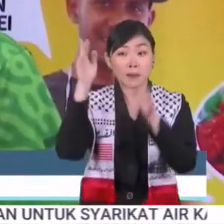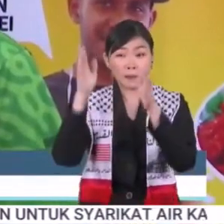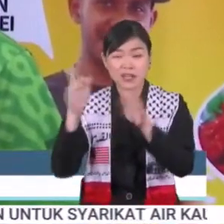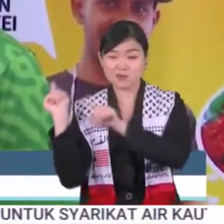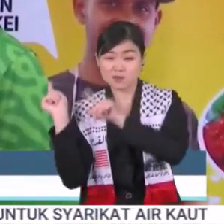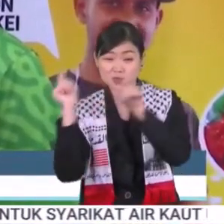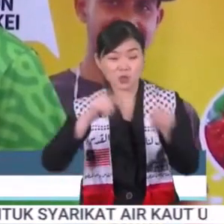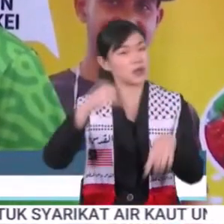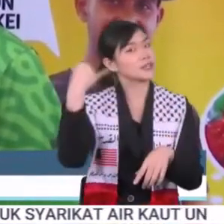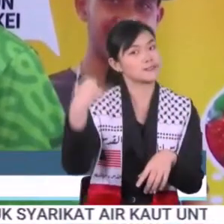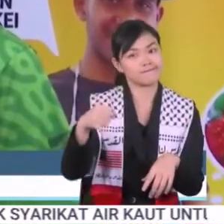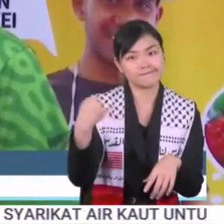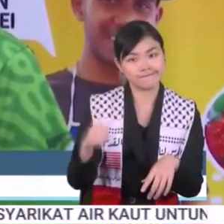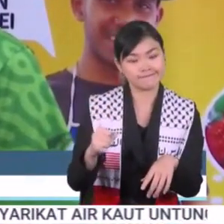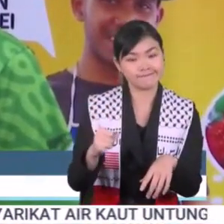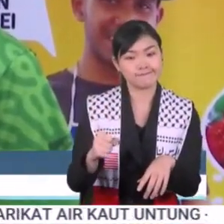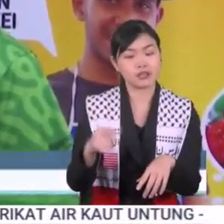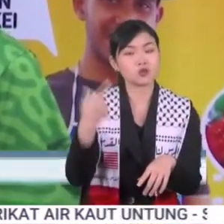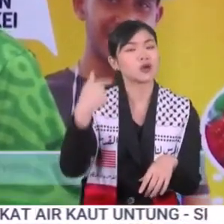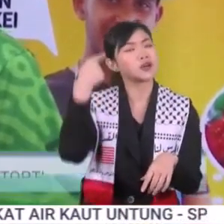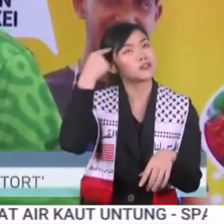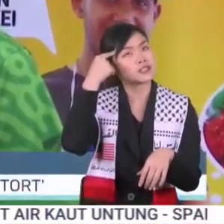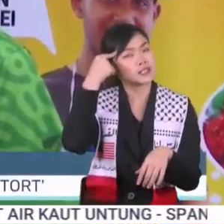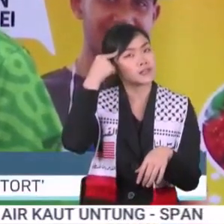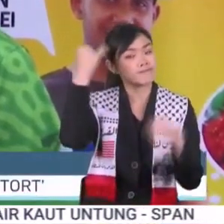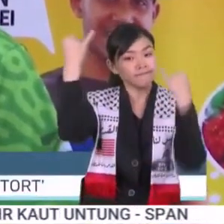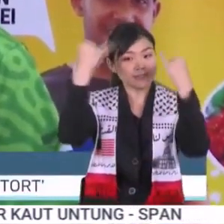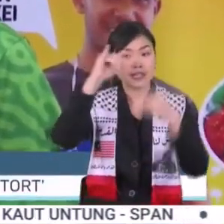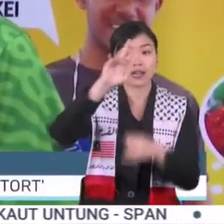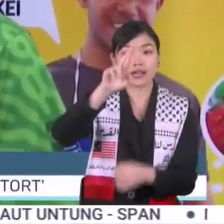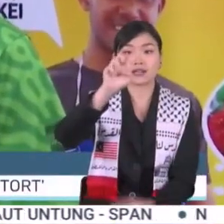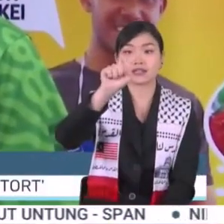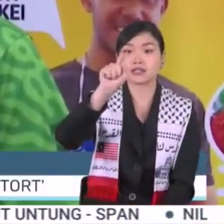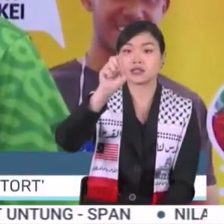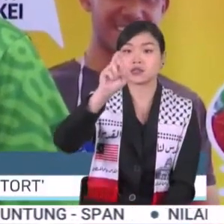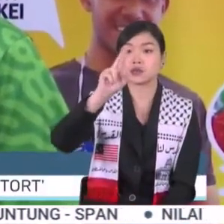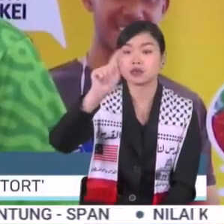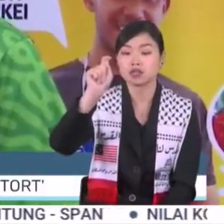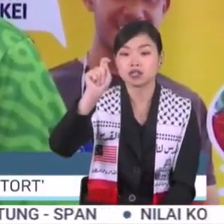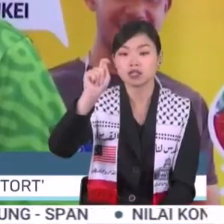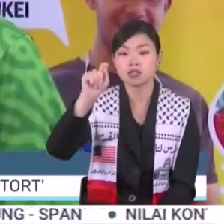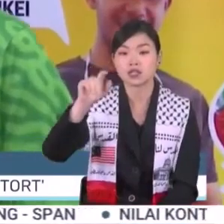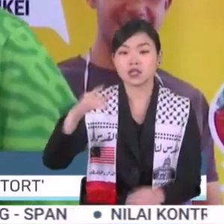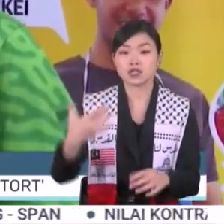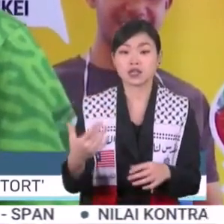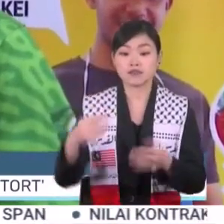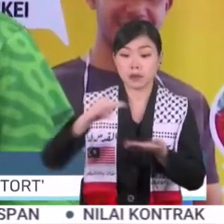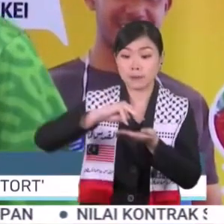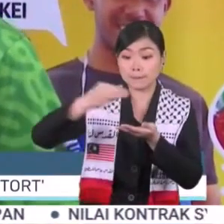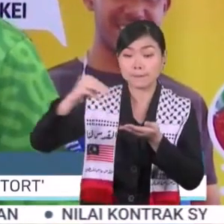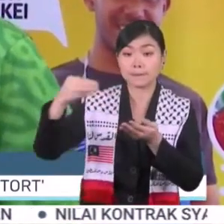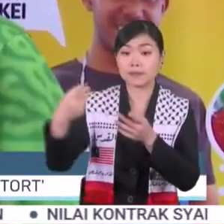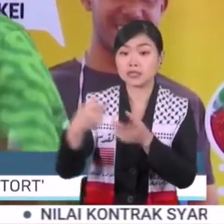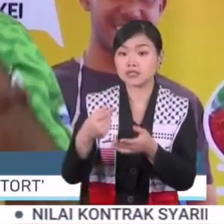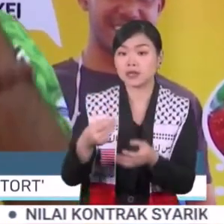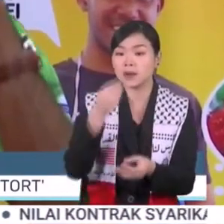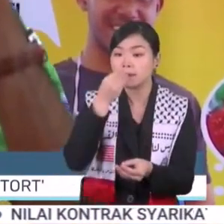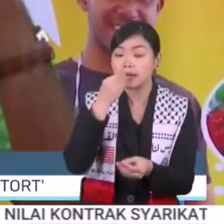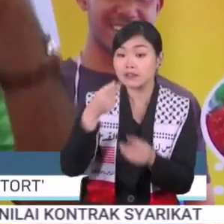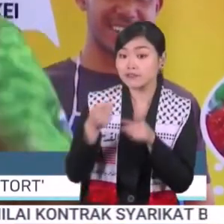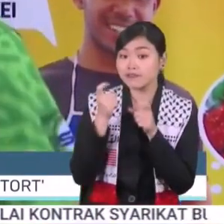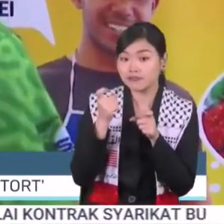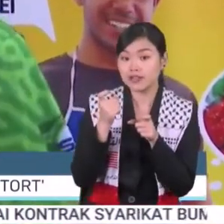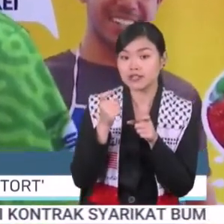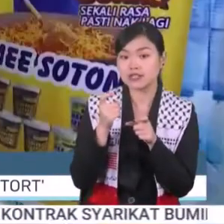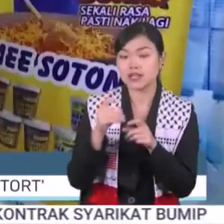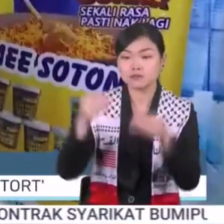makan So masa tu tercetus idea ret ni untuk membawa misong instantodle kepada pelanggan-pelanggan yang